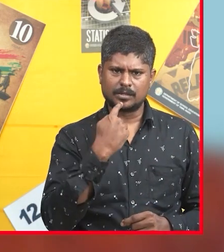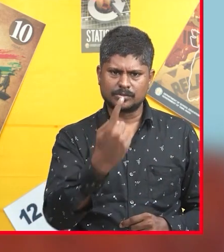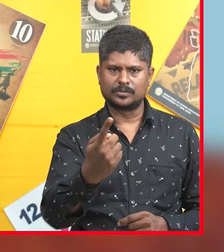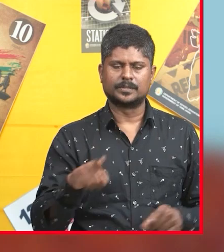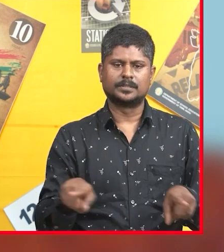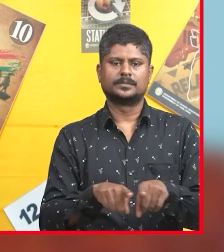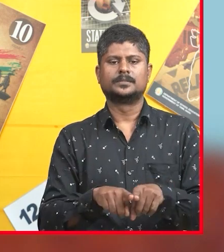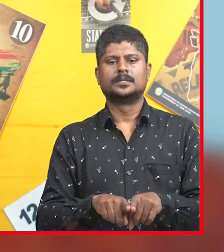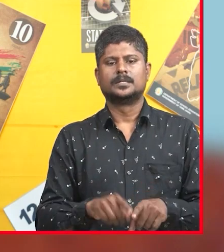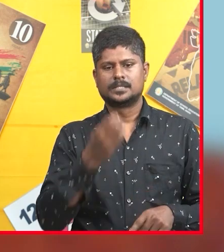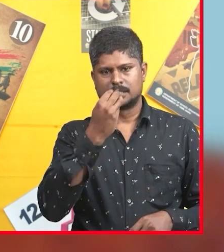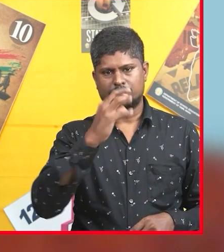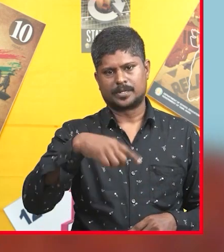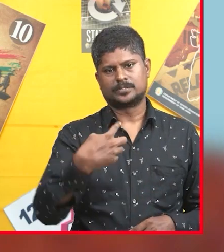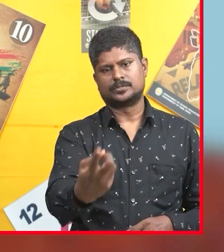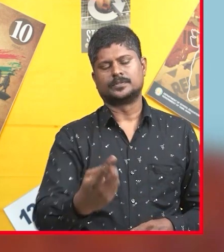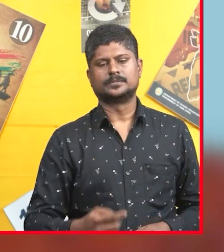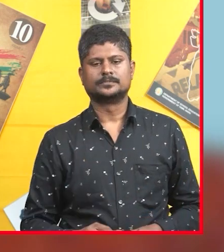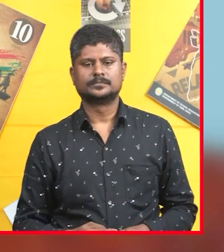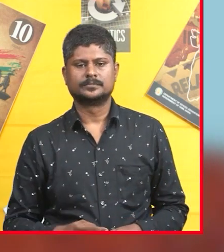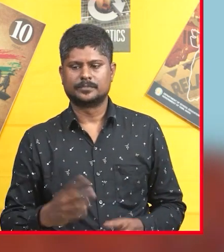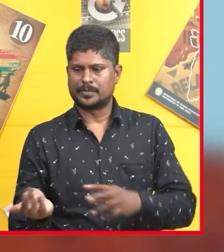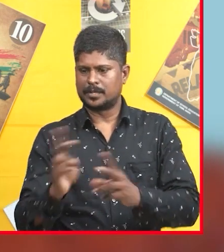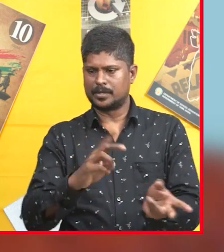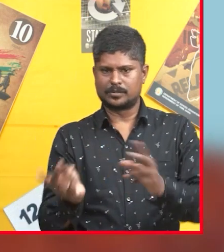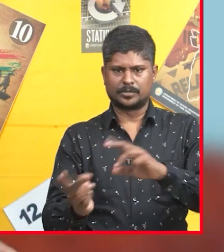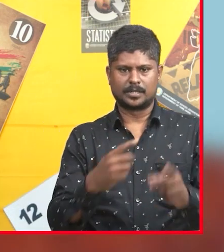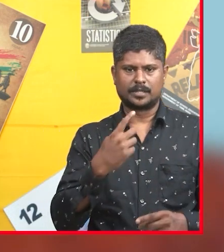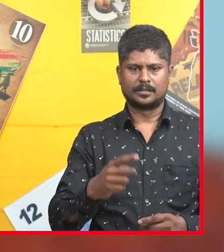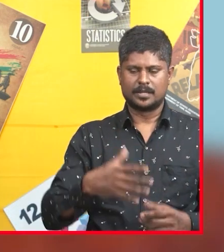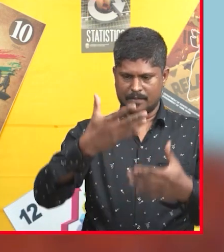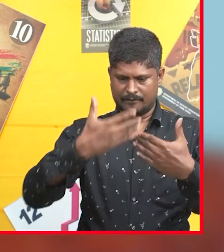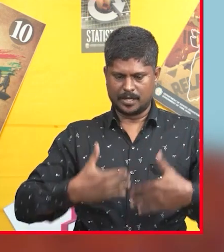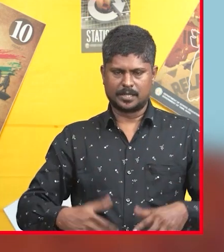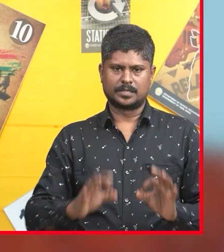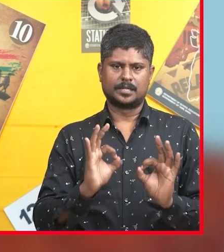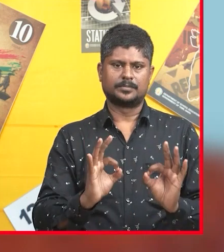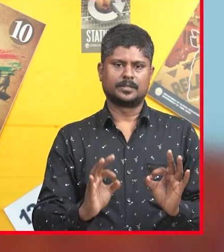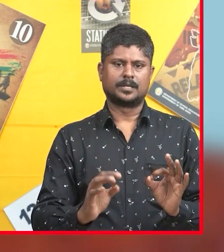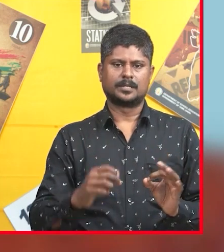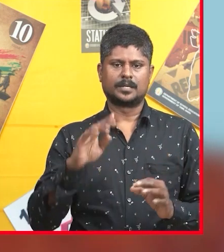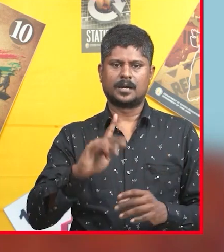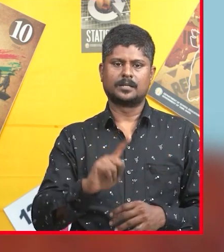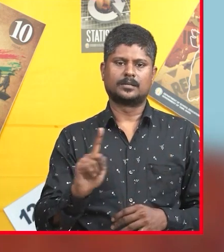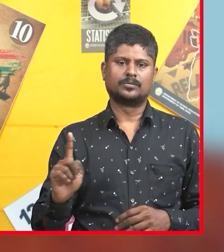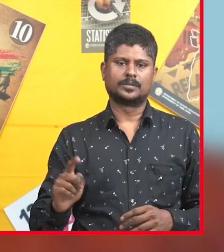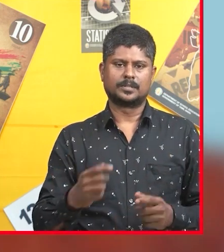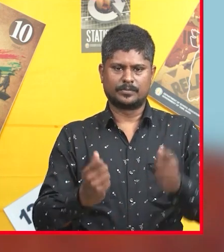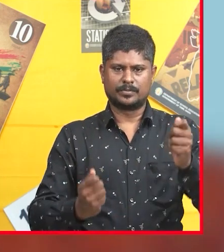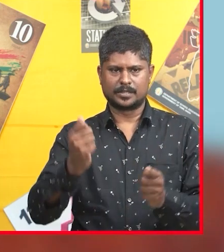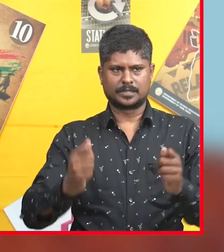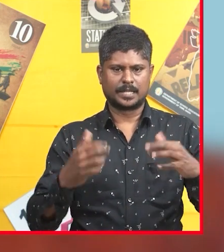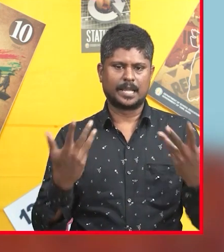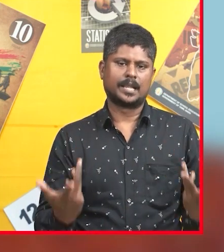இருக்கக்கூடியது என்னன்னா விருந்தோம்பல். பண்டமாற்று முறை வழக்கத்துல இருந்த அந்த காலகட்டத்துல போக்குவரத்து